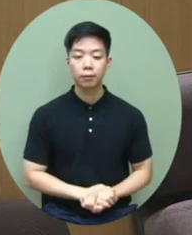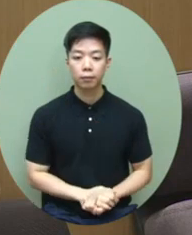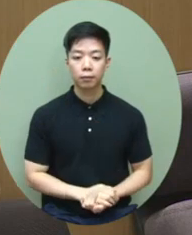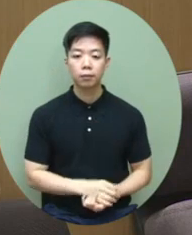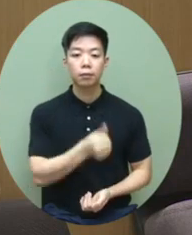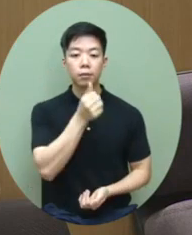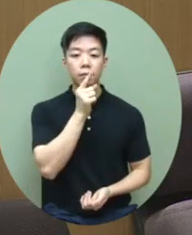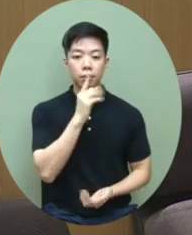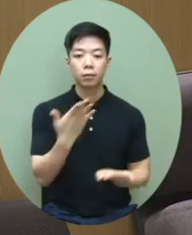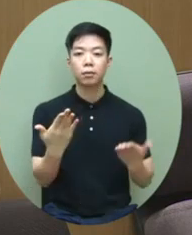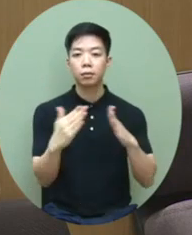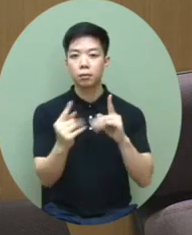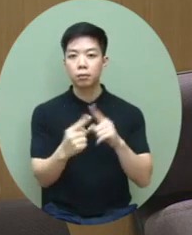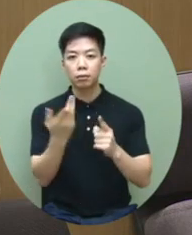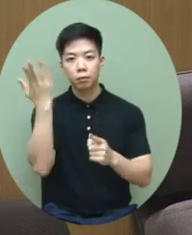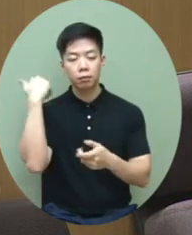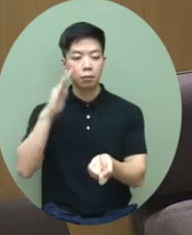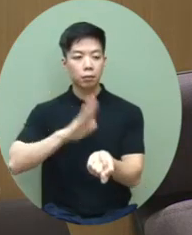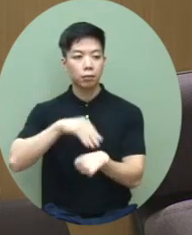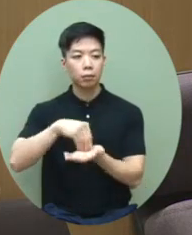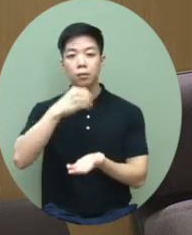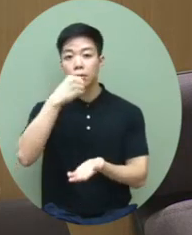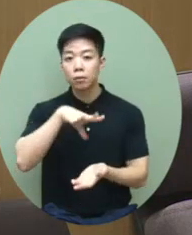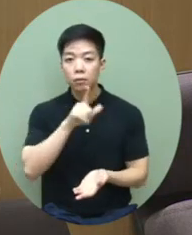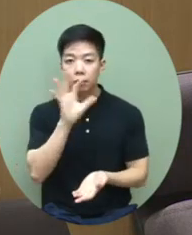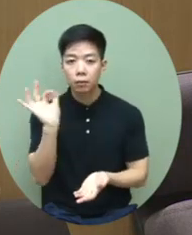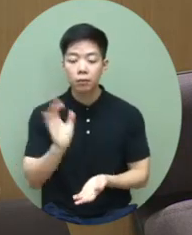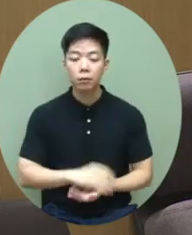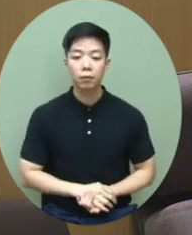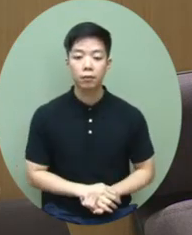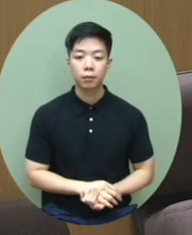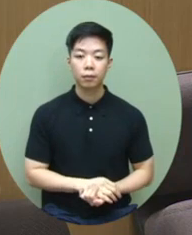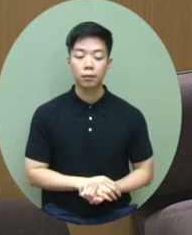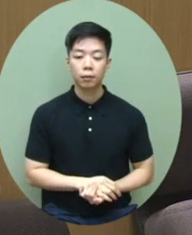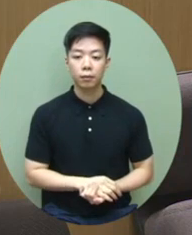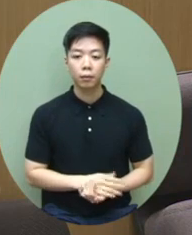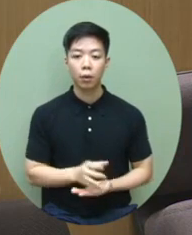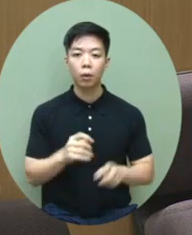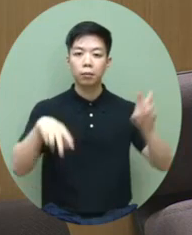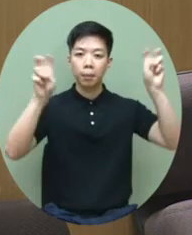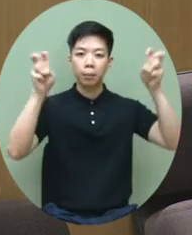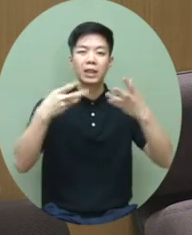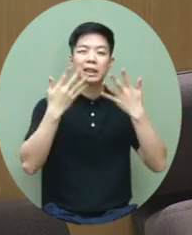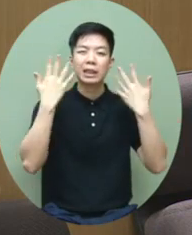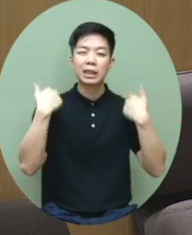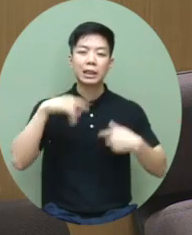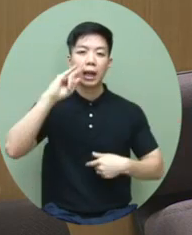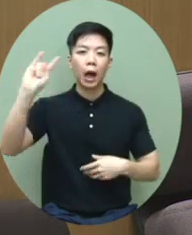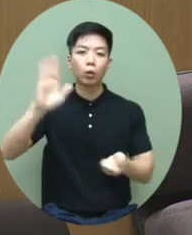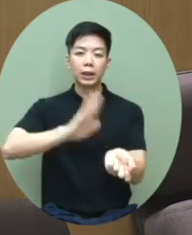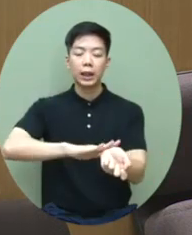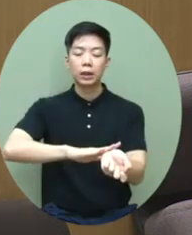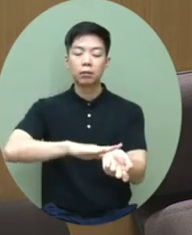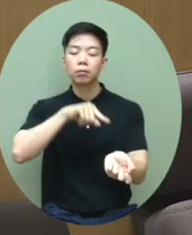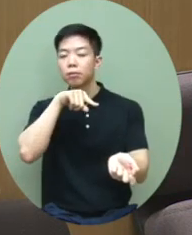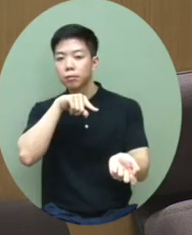家人有冇曾經確診過啦？同埋啱啱講到佢有思考症，都想問一下其實思考